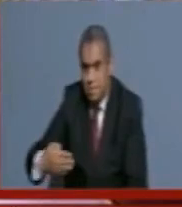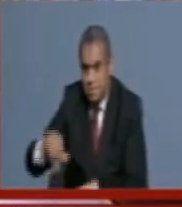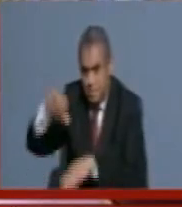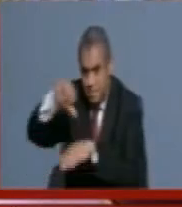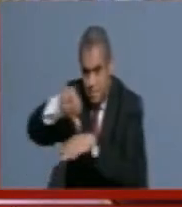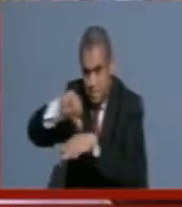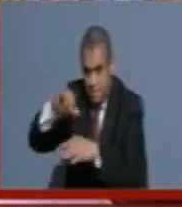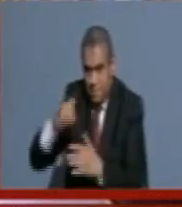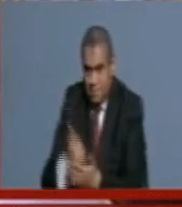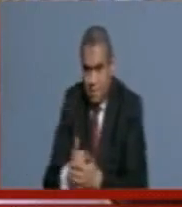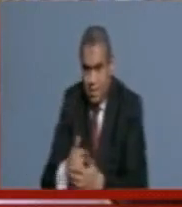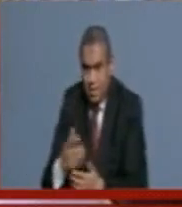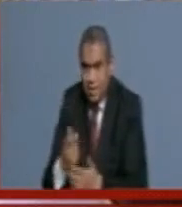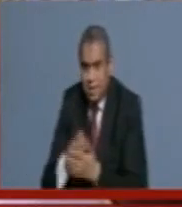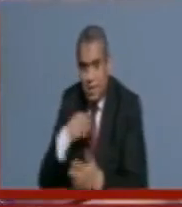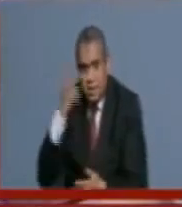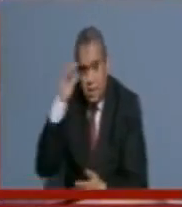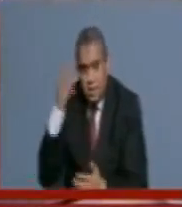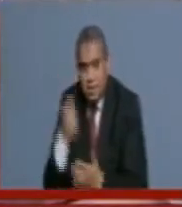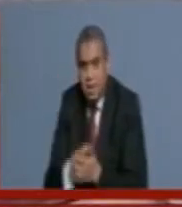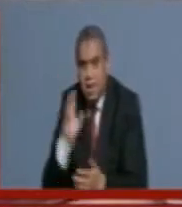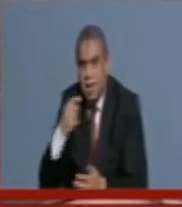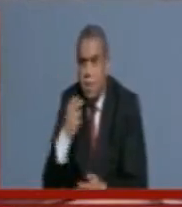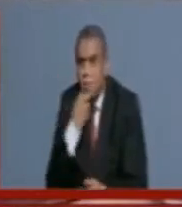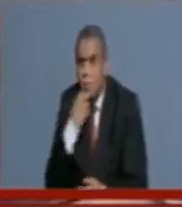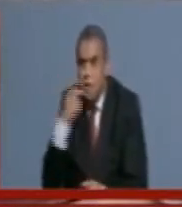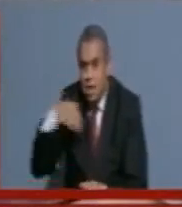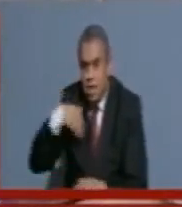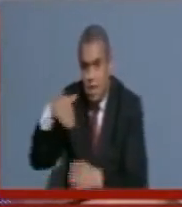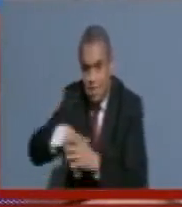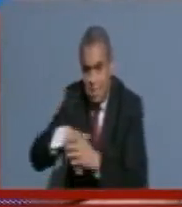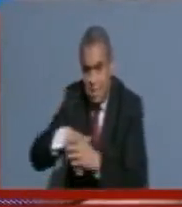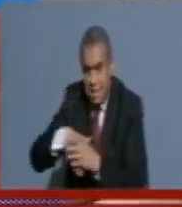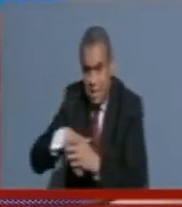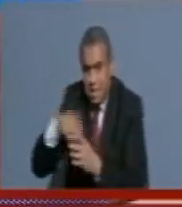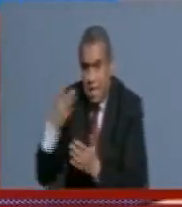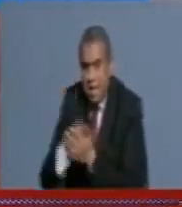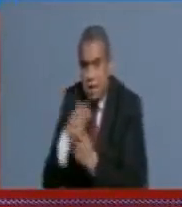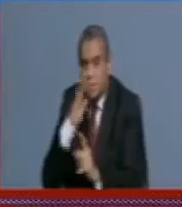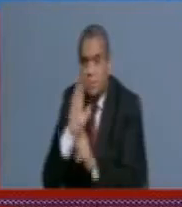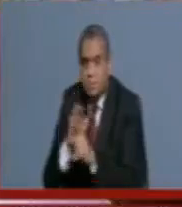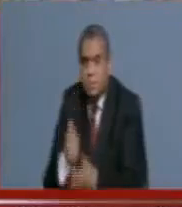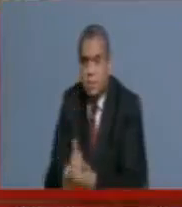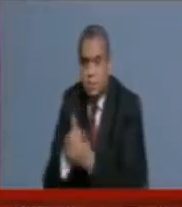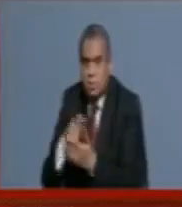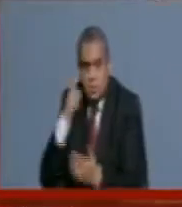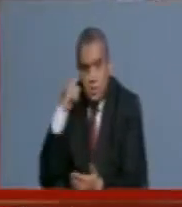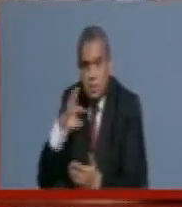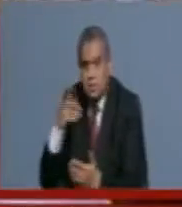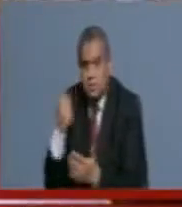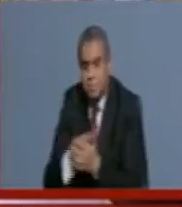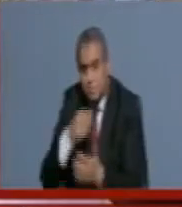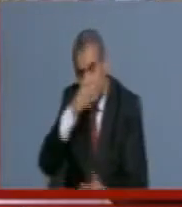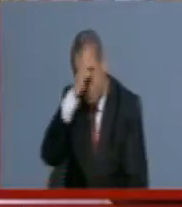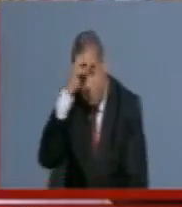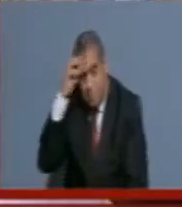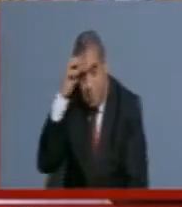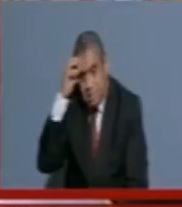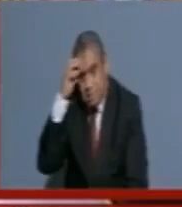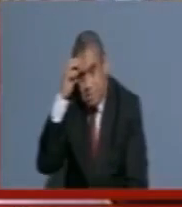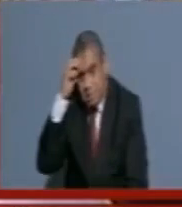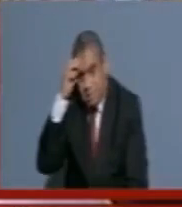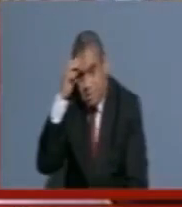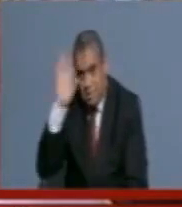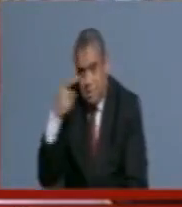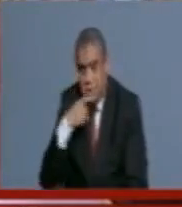ويعمل عملية استعلام ليسر للناخب اللي هو بيدعمه إنه يدخل ويدي بصوته. أما كافة